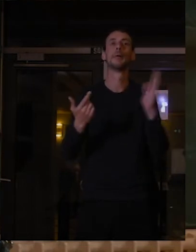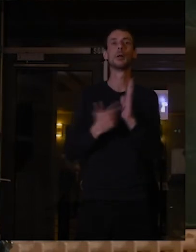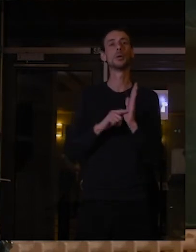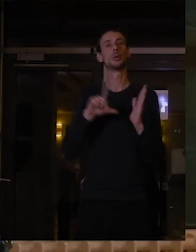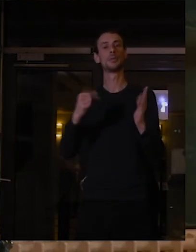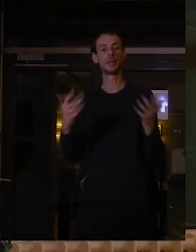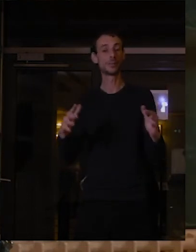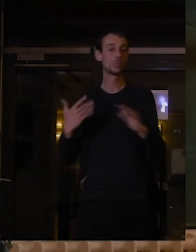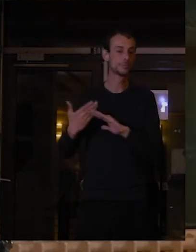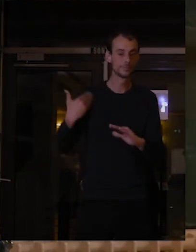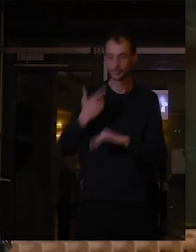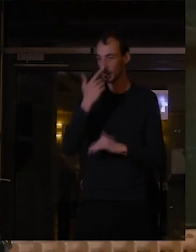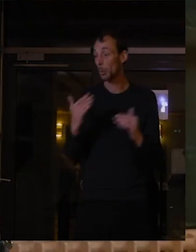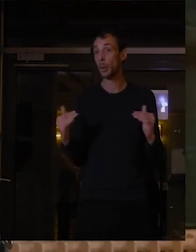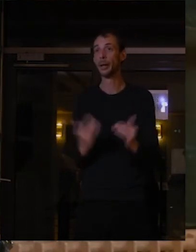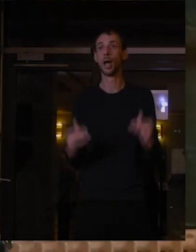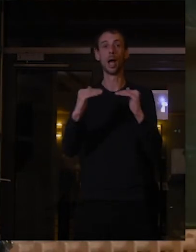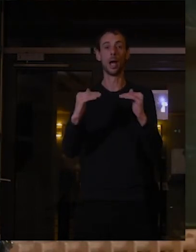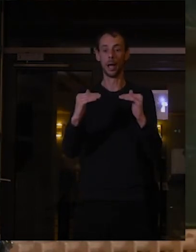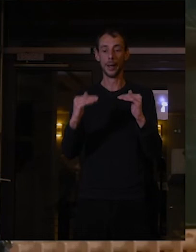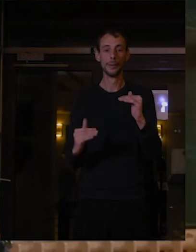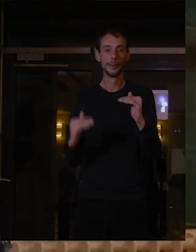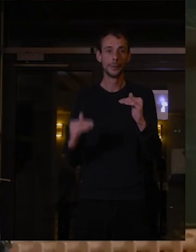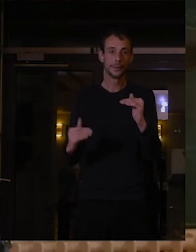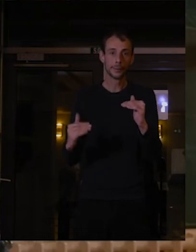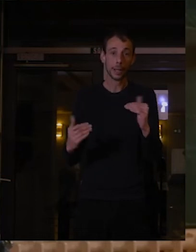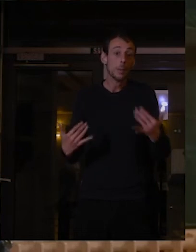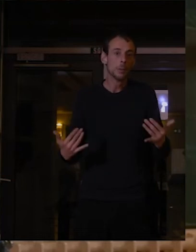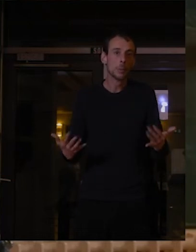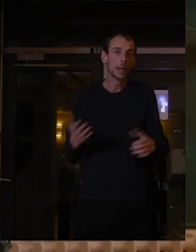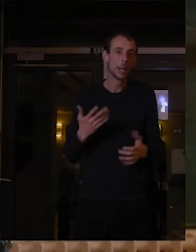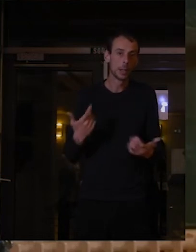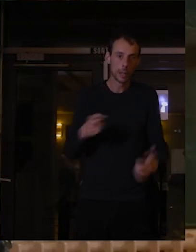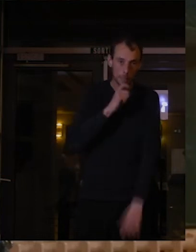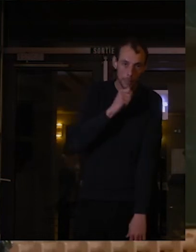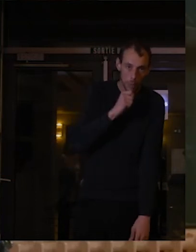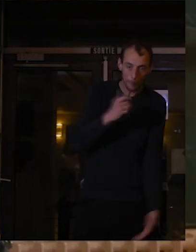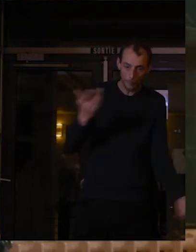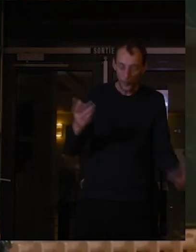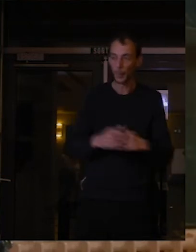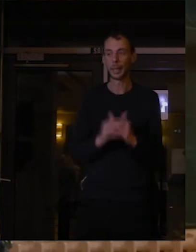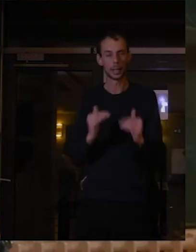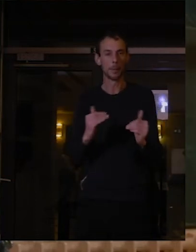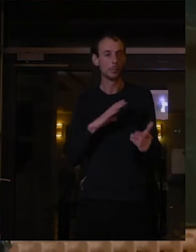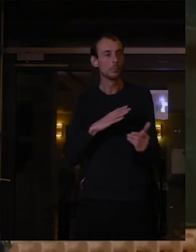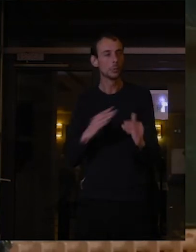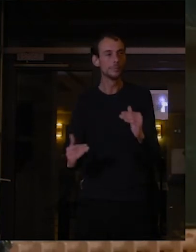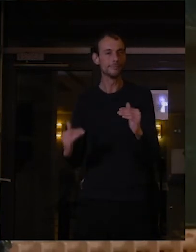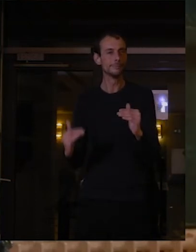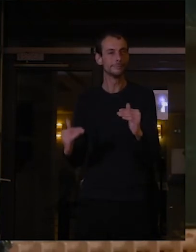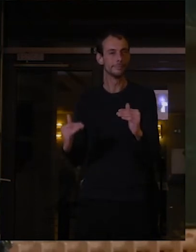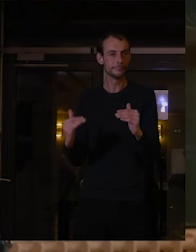que l'égalité, elle n'est pas encore là, mais je suis quand même content de voir qu'aujourd'hui, il y a quand même un certain nombre d'avancées. Vous avez